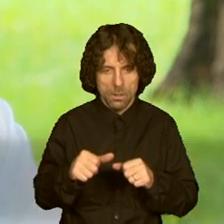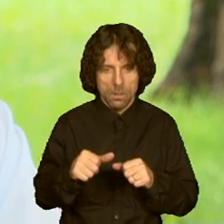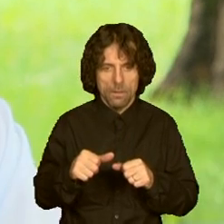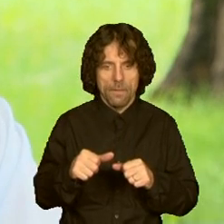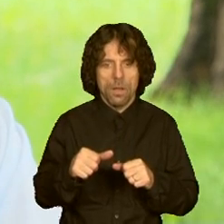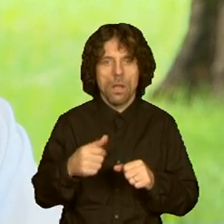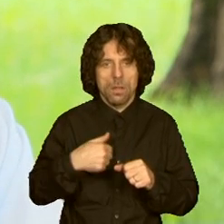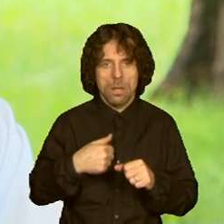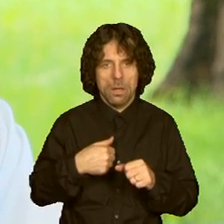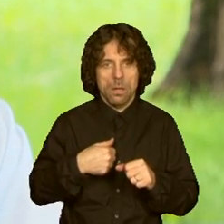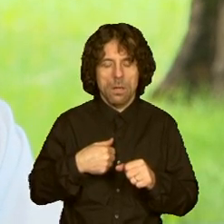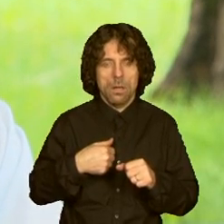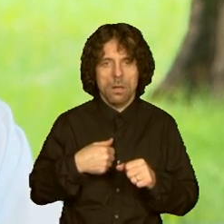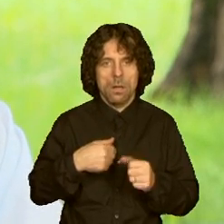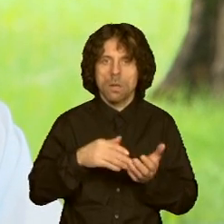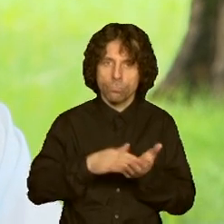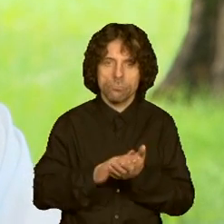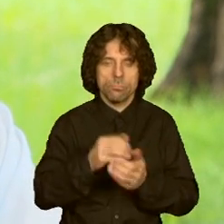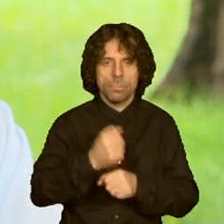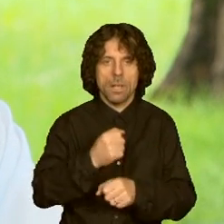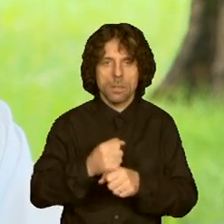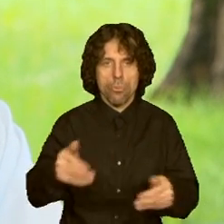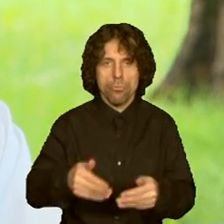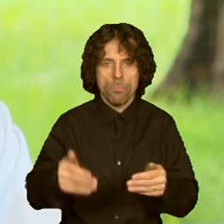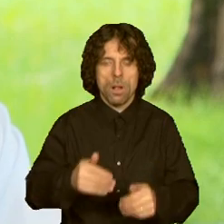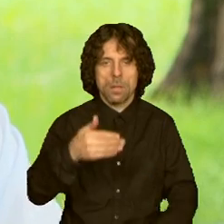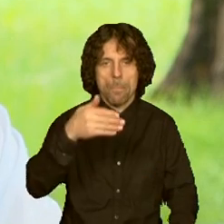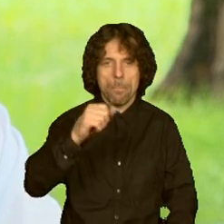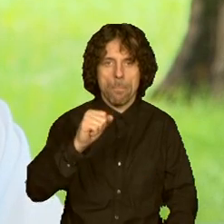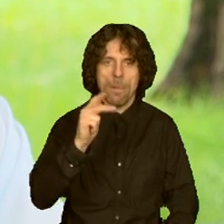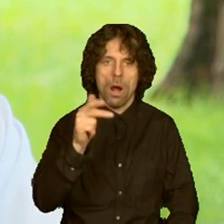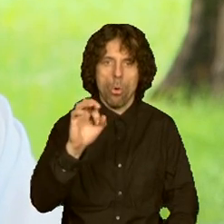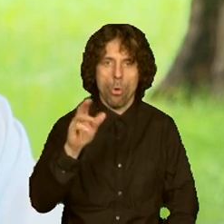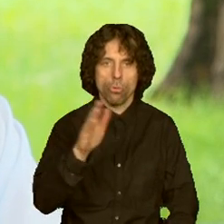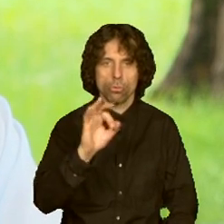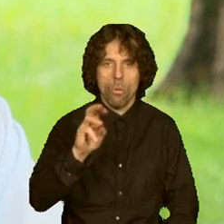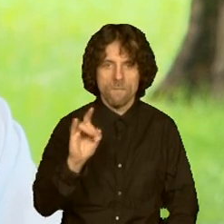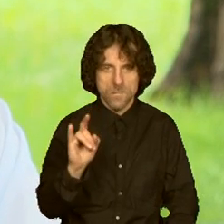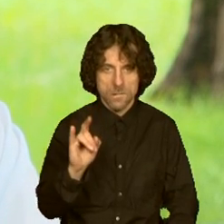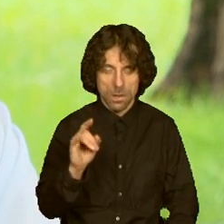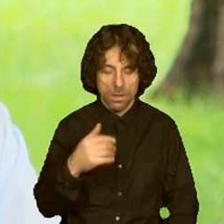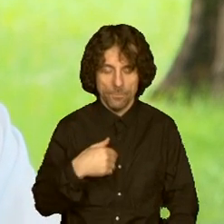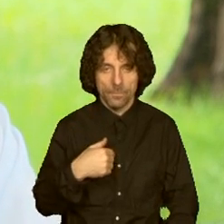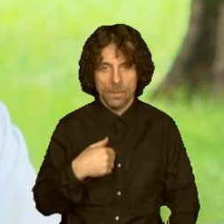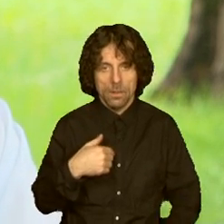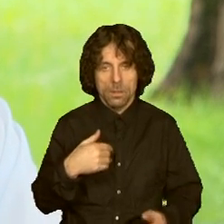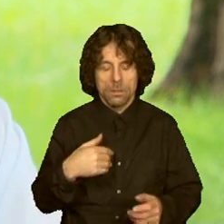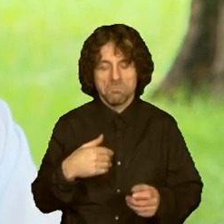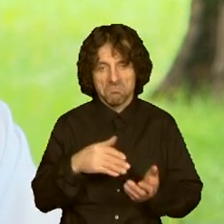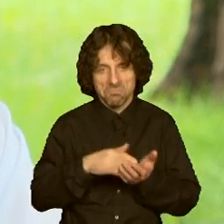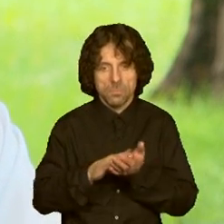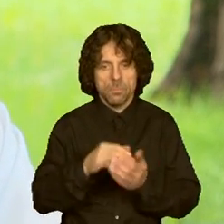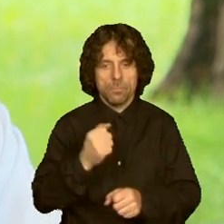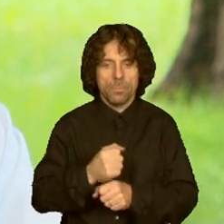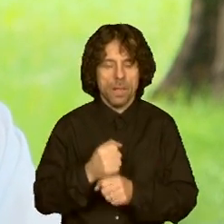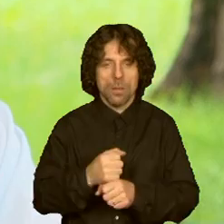1965 roku, kiedy zacząłem pracę na kopalni Makoszowy. I akurat tak się złożyło, że